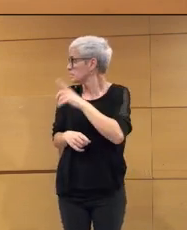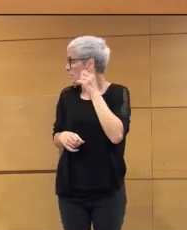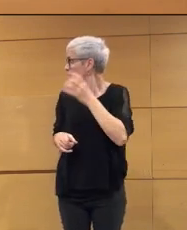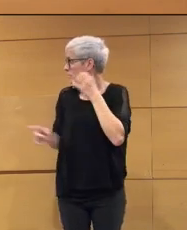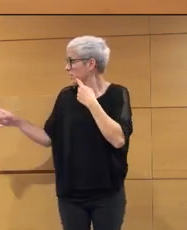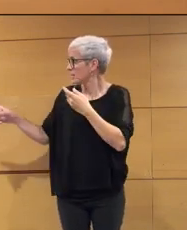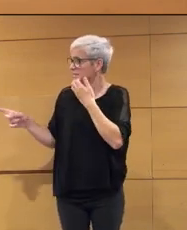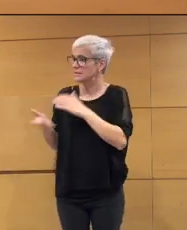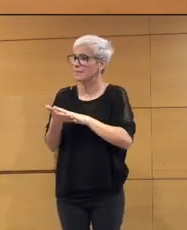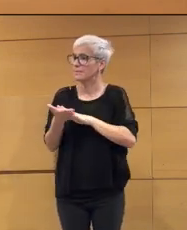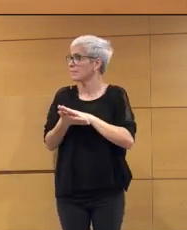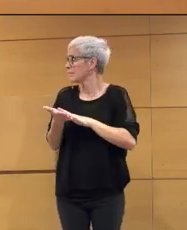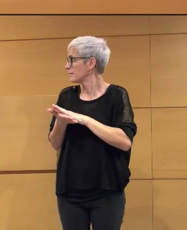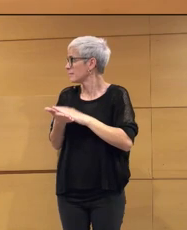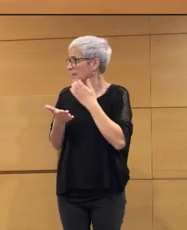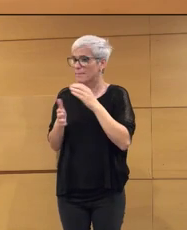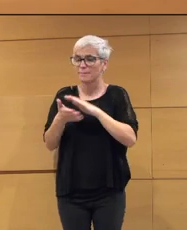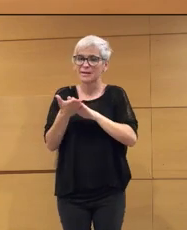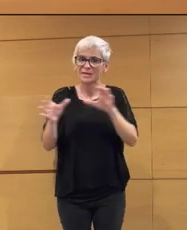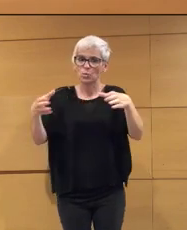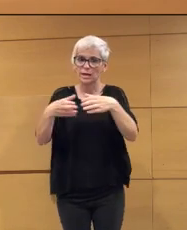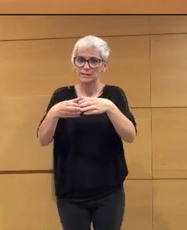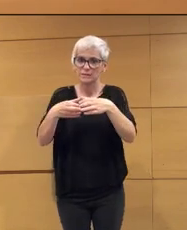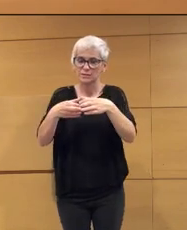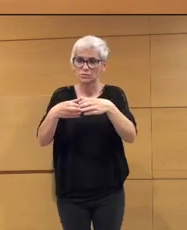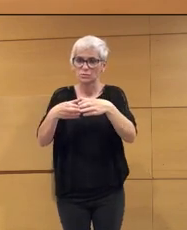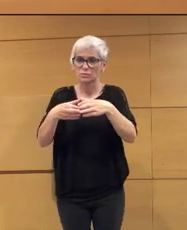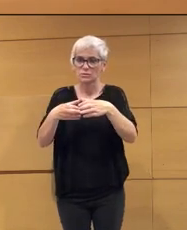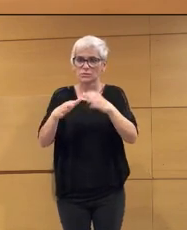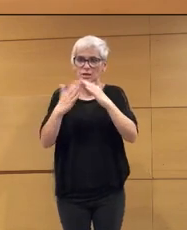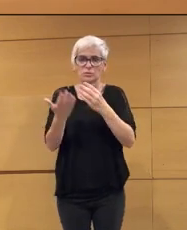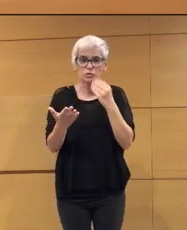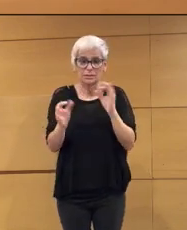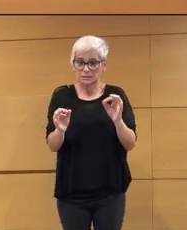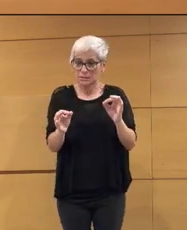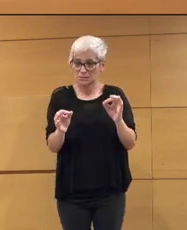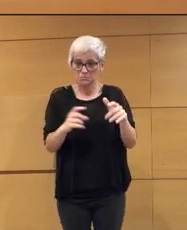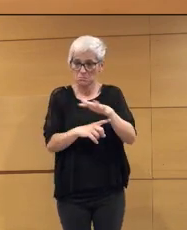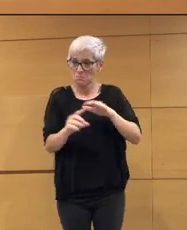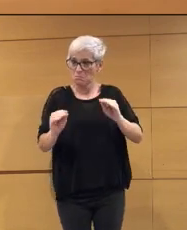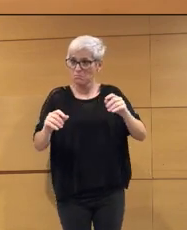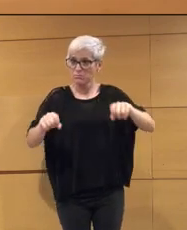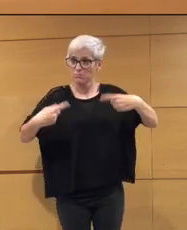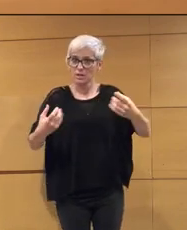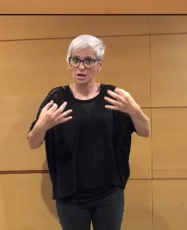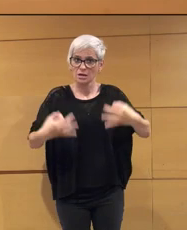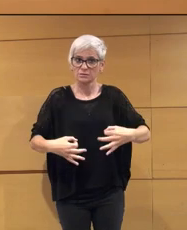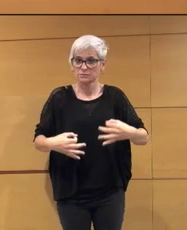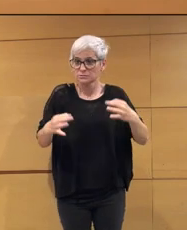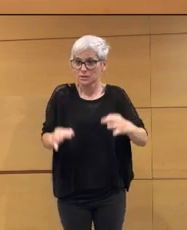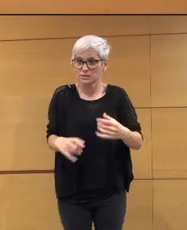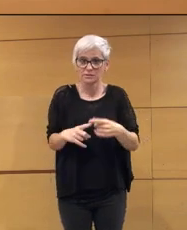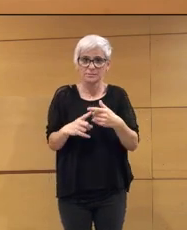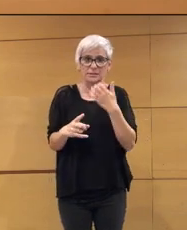de, quan diem, parlem dels col·lectius, la gent jove és el seu entorn. O sigui, entren a jugar, juguen